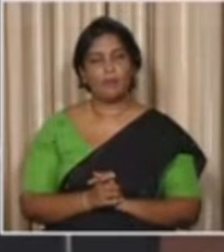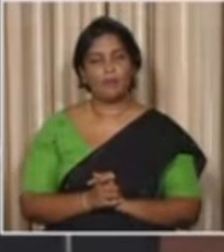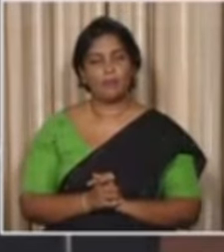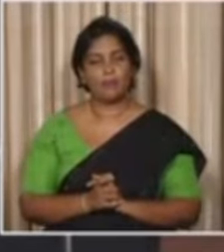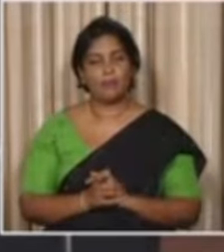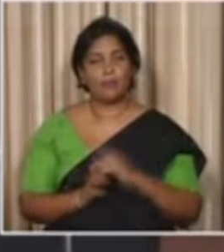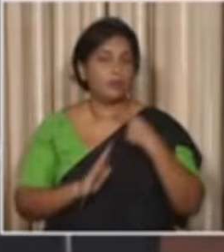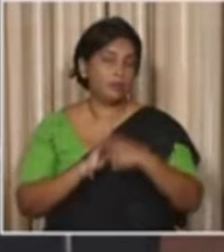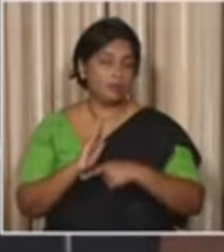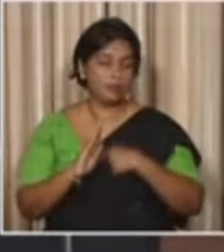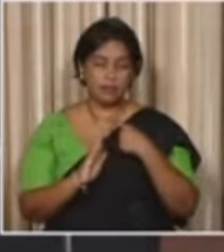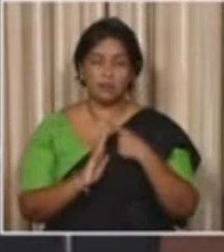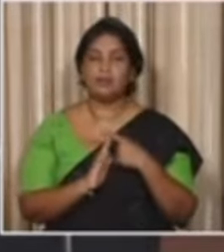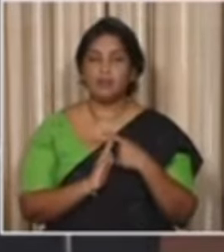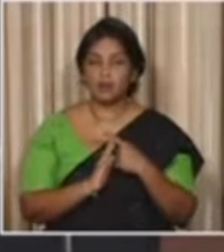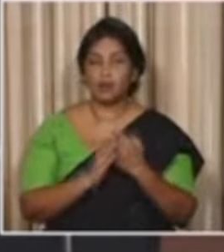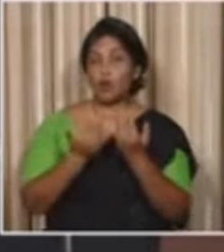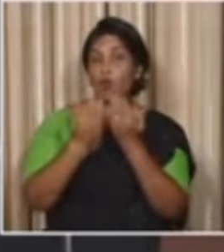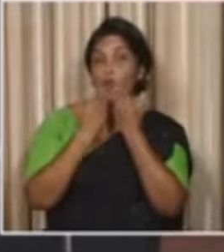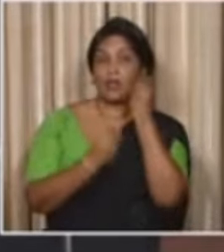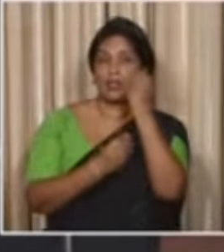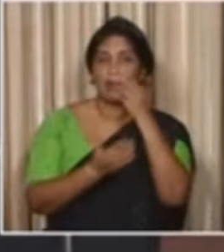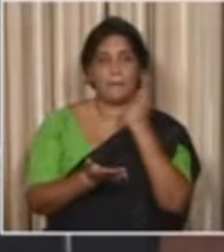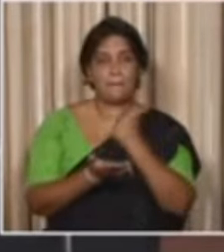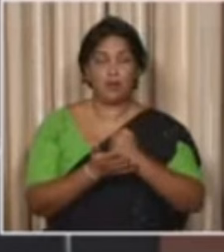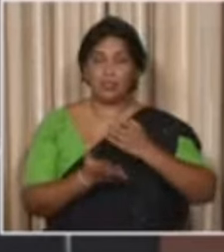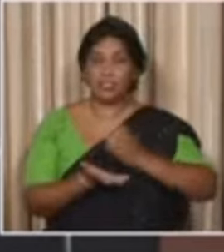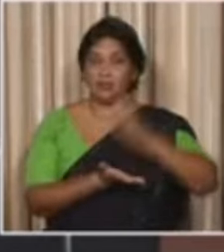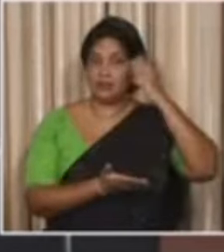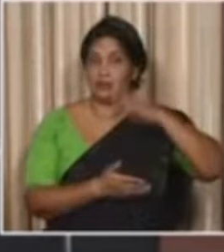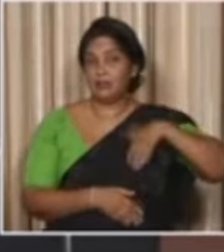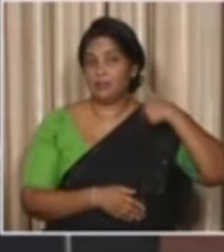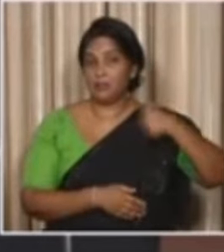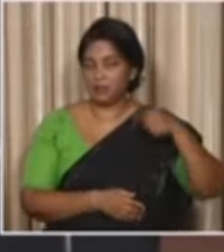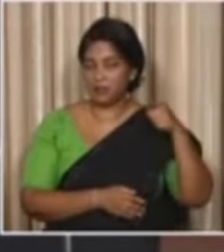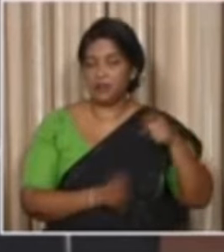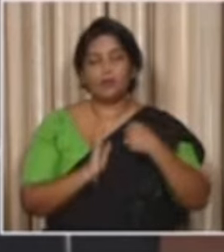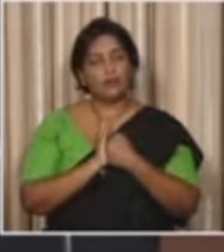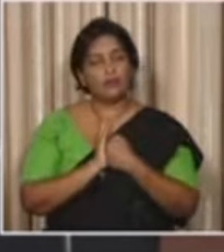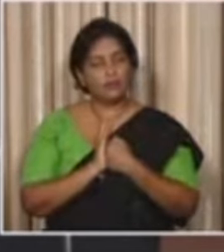මුළු රටටම උපදෙස් දෙන්නේ මේගොල්ලෝ. ගරු